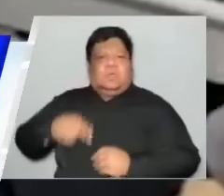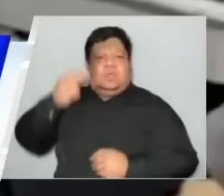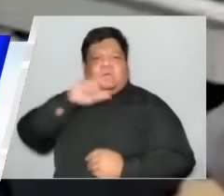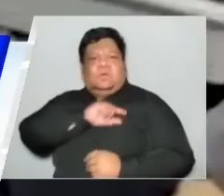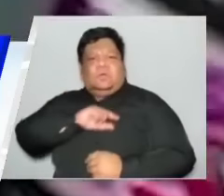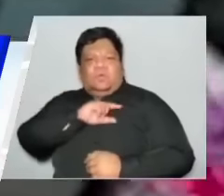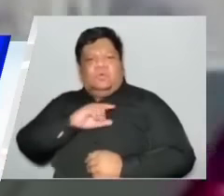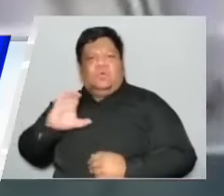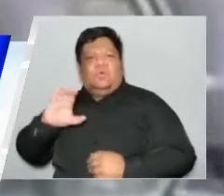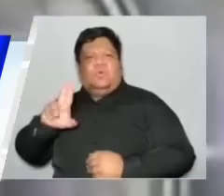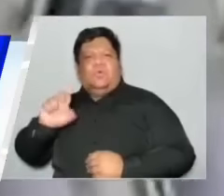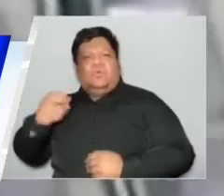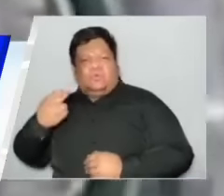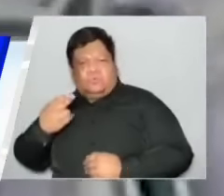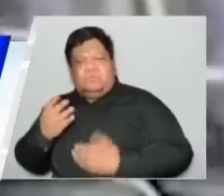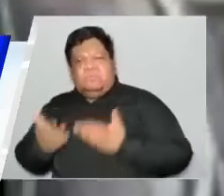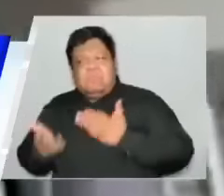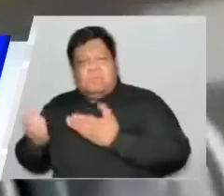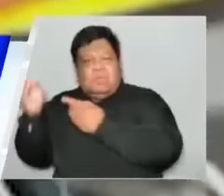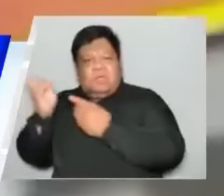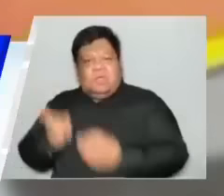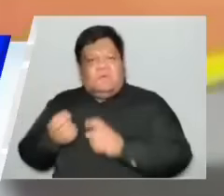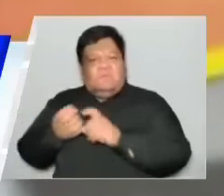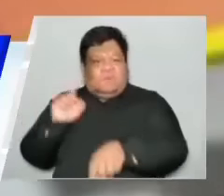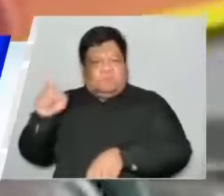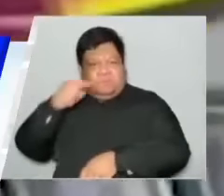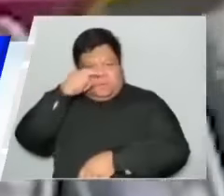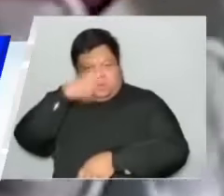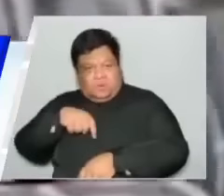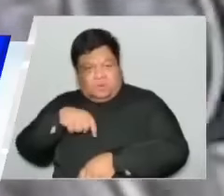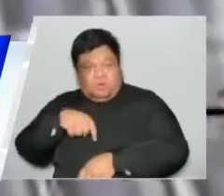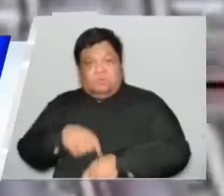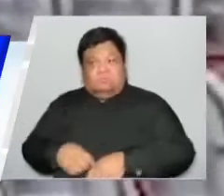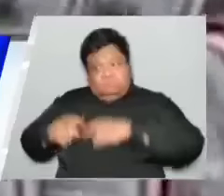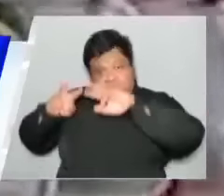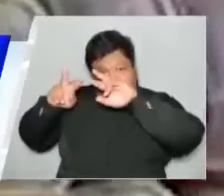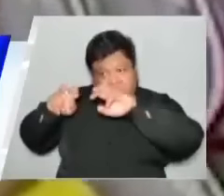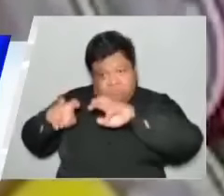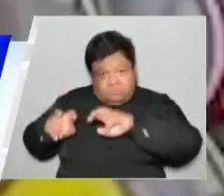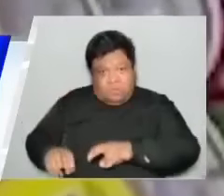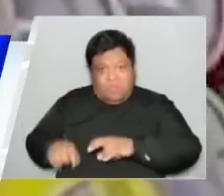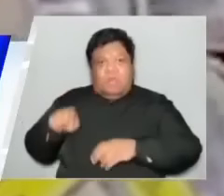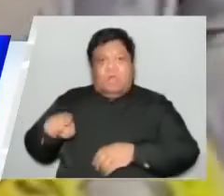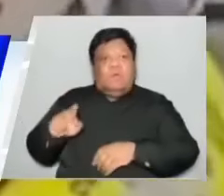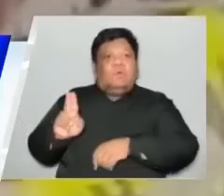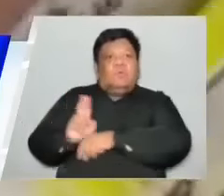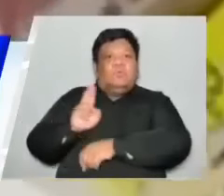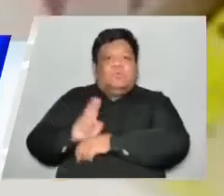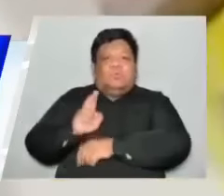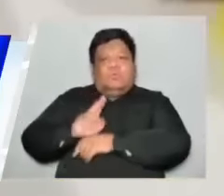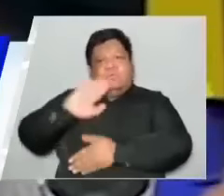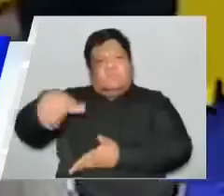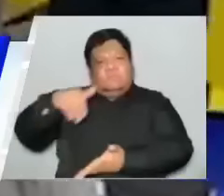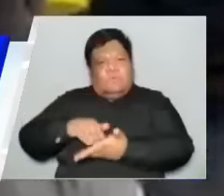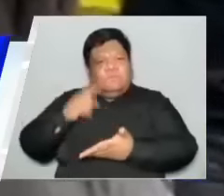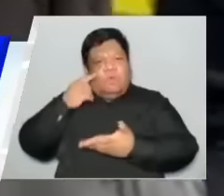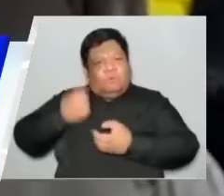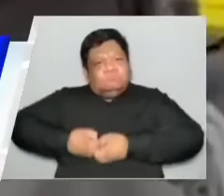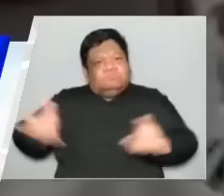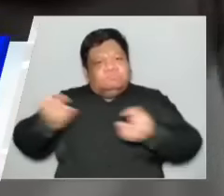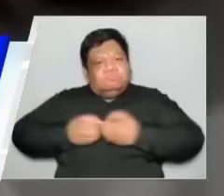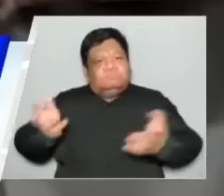umano sa Thailand. Lumalabas sa investigasyon ng pulisya na nagsisilbi umanong marijuana distribution hub ang bahay ng sospek. Hindi